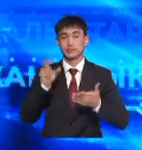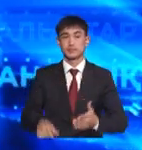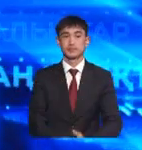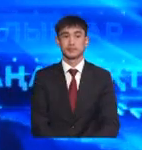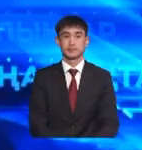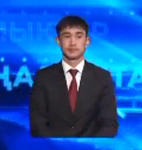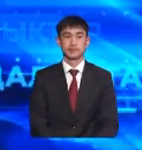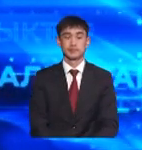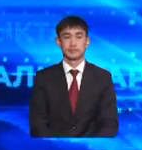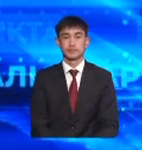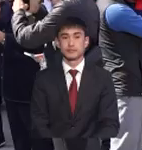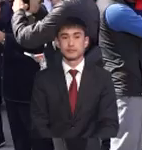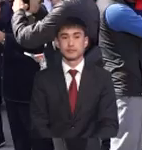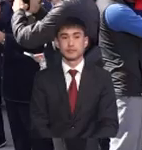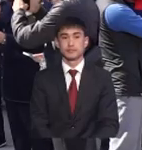сюжете Айгерим Купаевой.